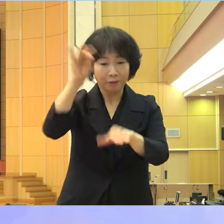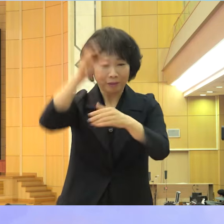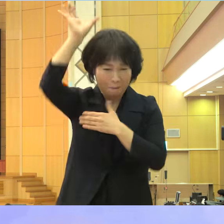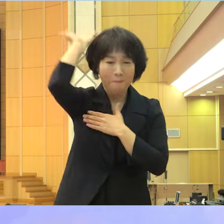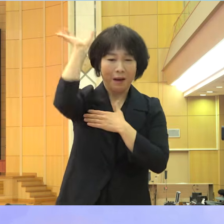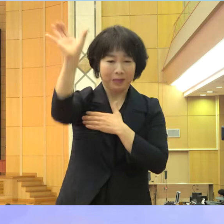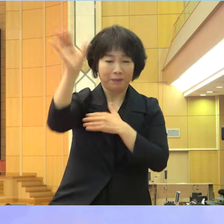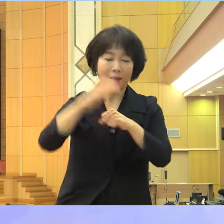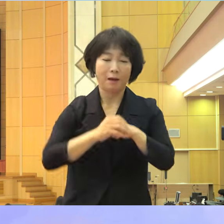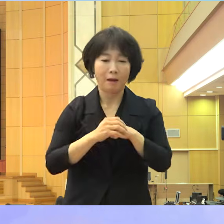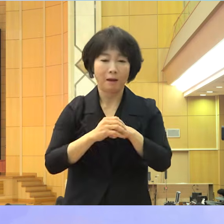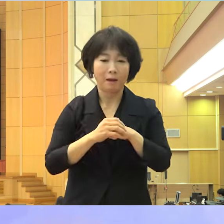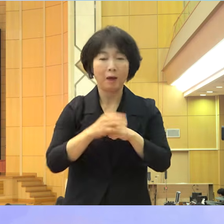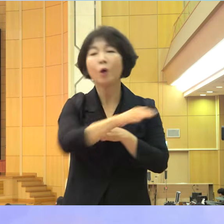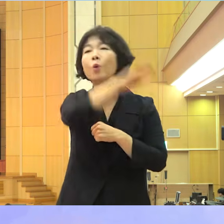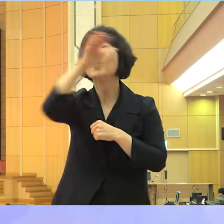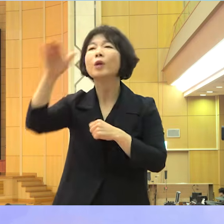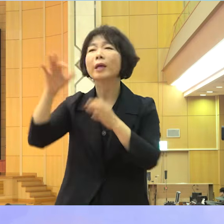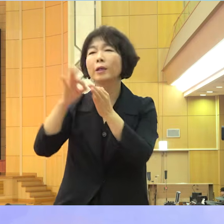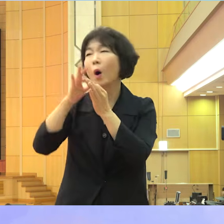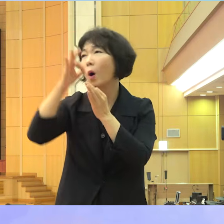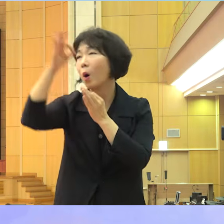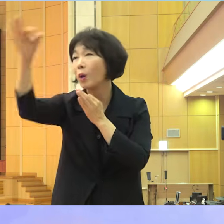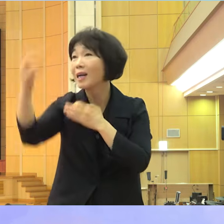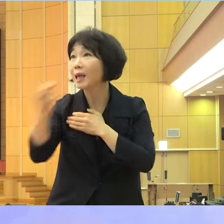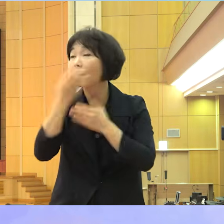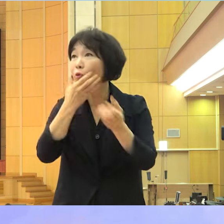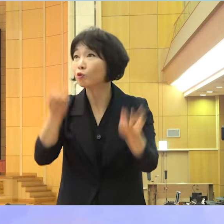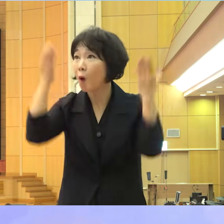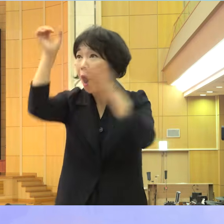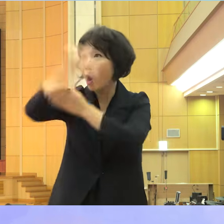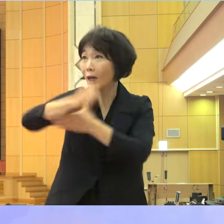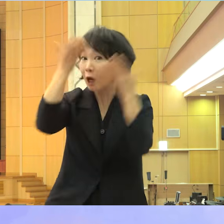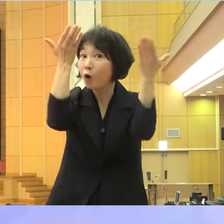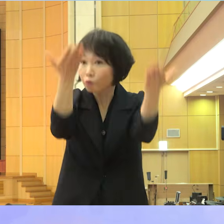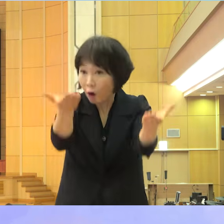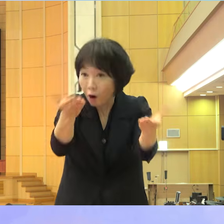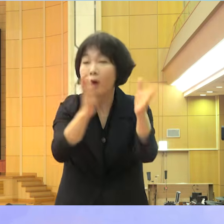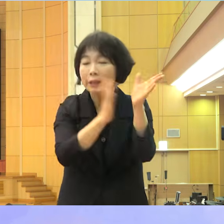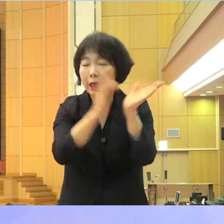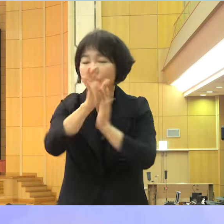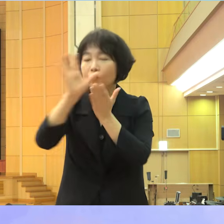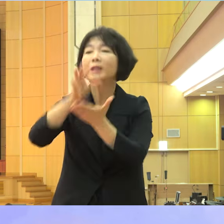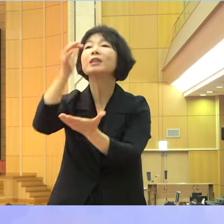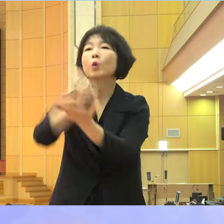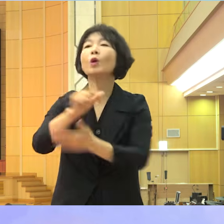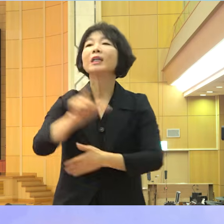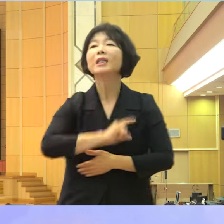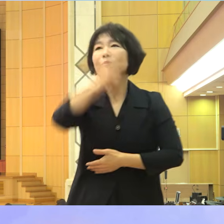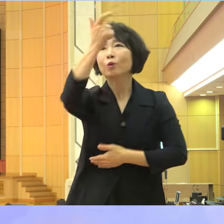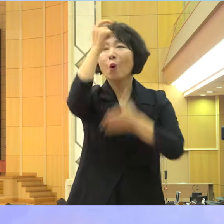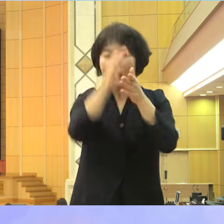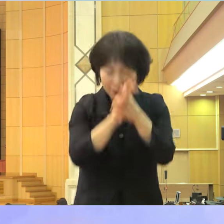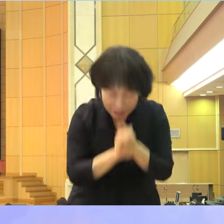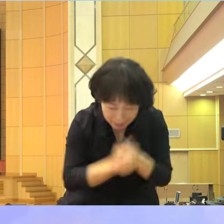주님께 의탁하오며 우리에게 영원한 생명과 축복을 허락하시는 예수 그리스도 이름으로